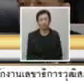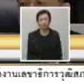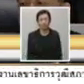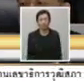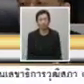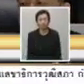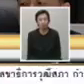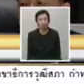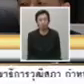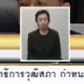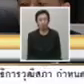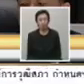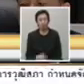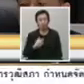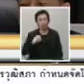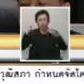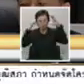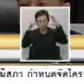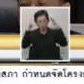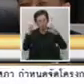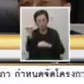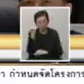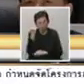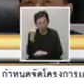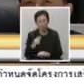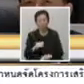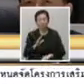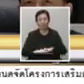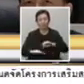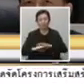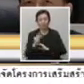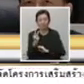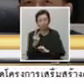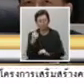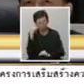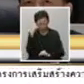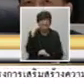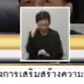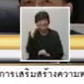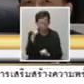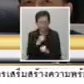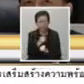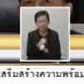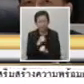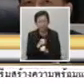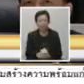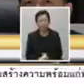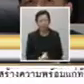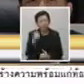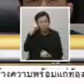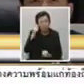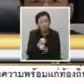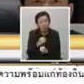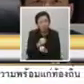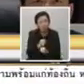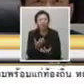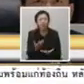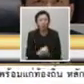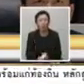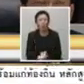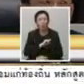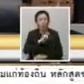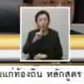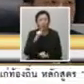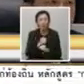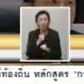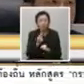มันมีแค่หนึ่งสมองสองมือนะครับจะคิดจะทำอะไรมันก็ได้แค่นั้นนะฮะวันหนึ่งมี